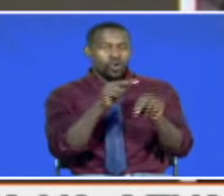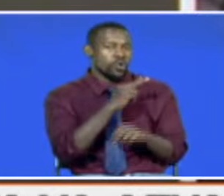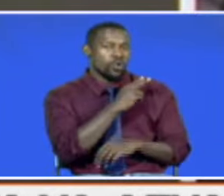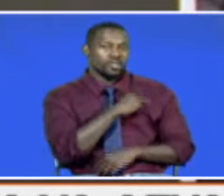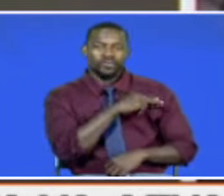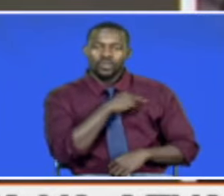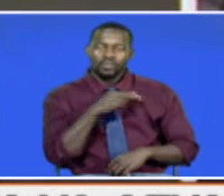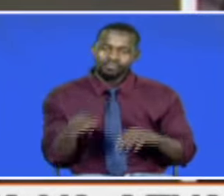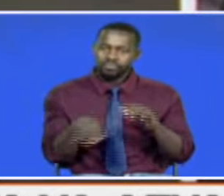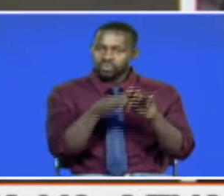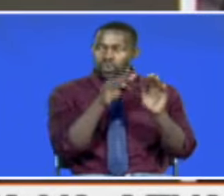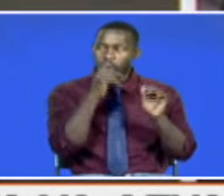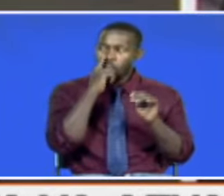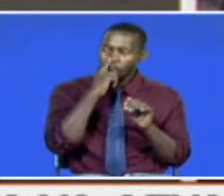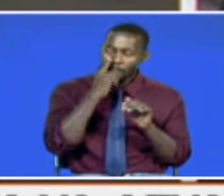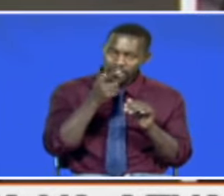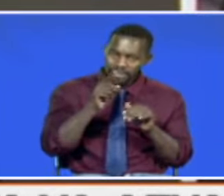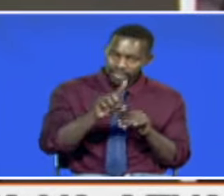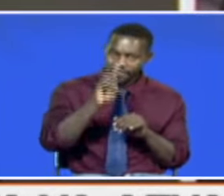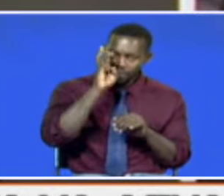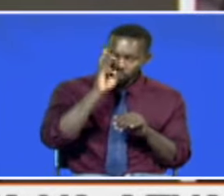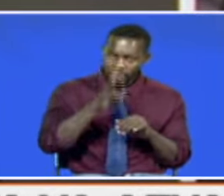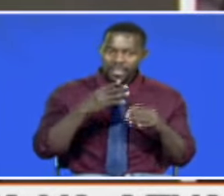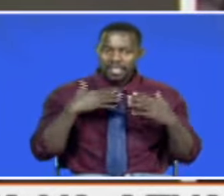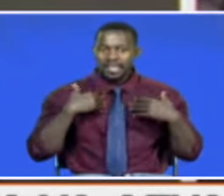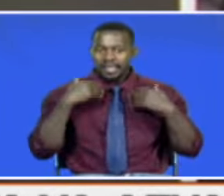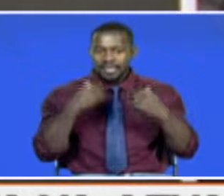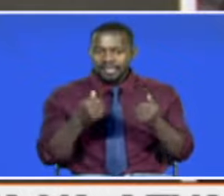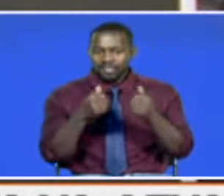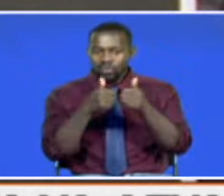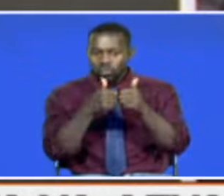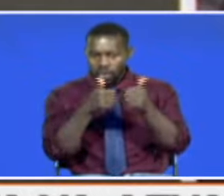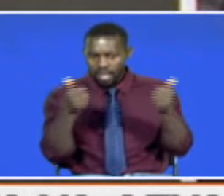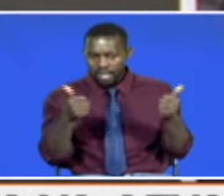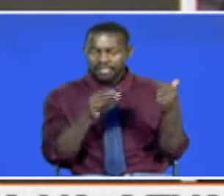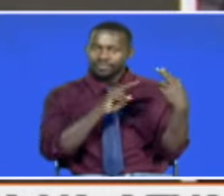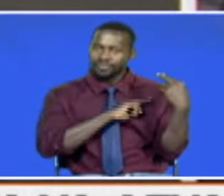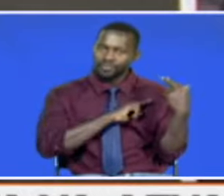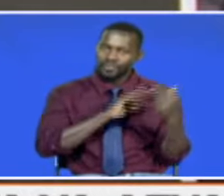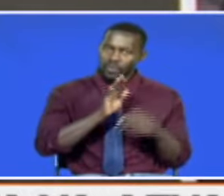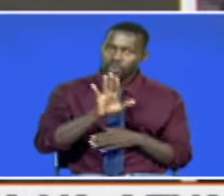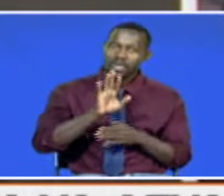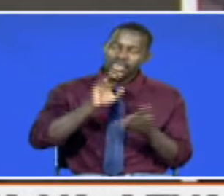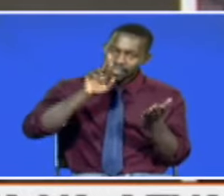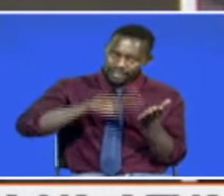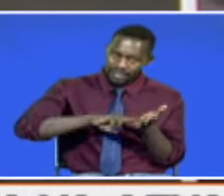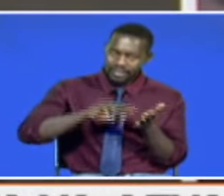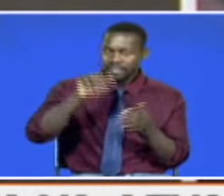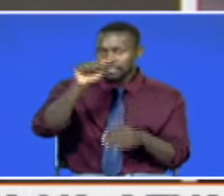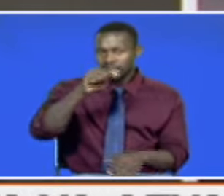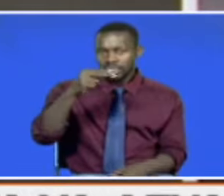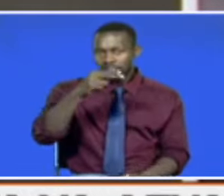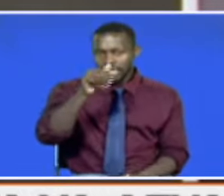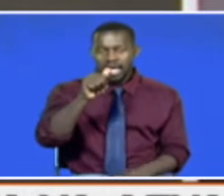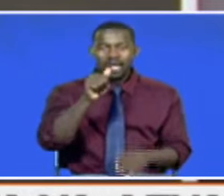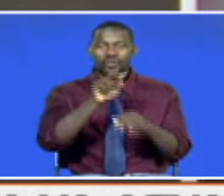itakurudisha nyumbani. Utatibiwa. Kazi yako tu ni kuregister